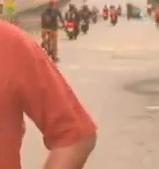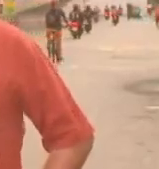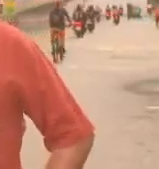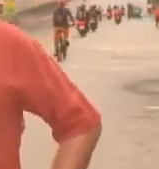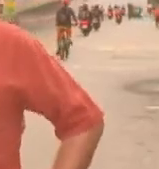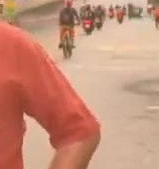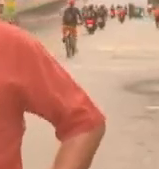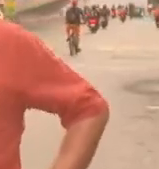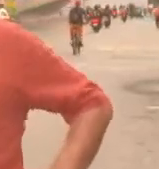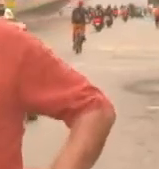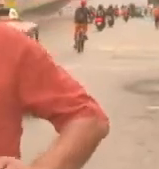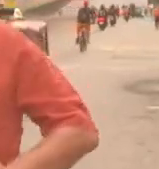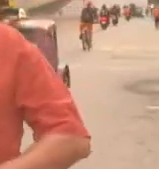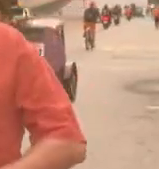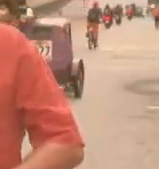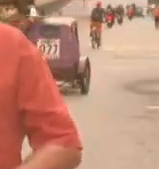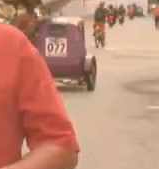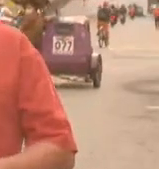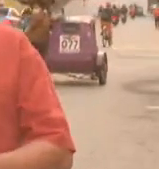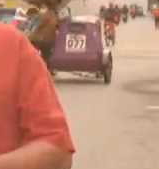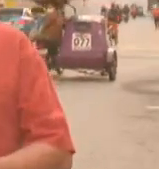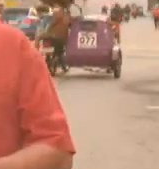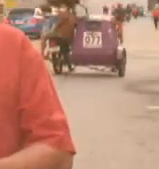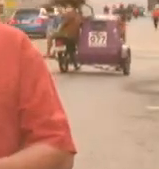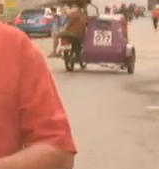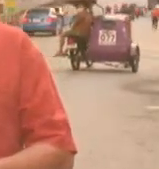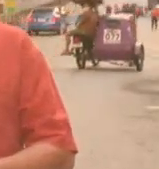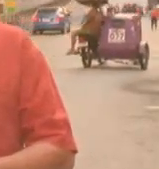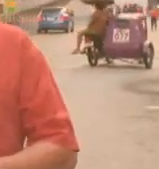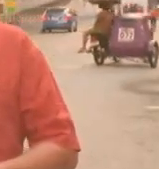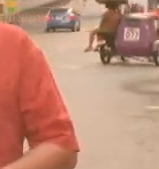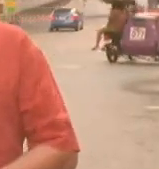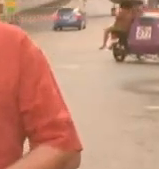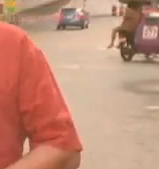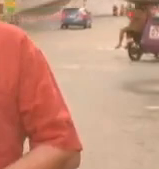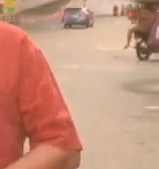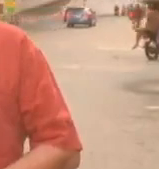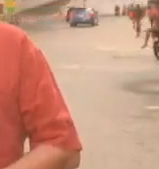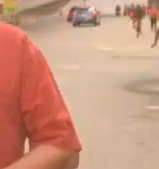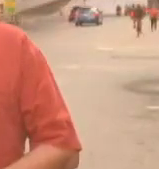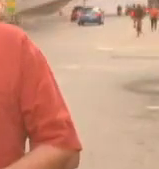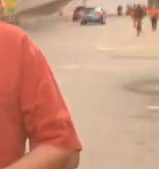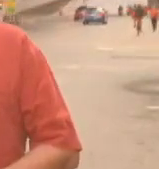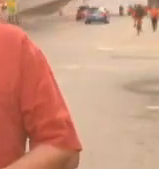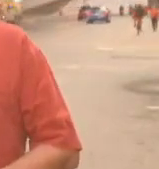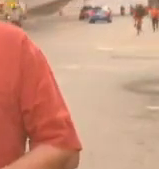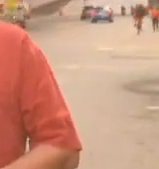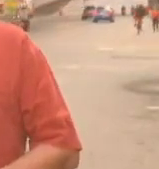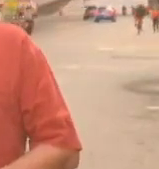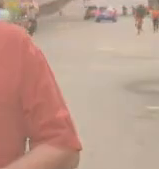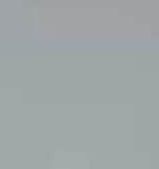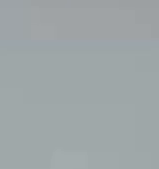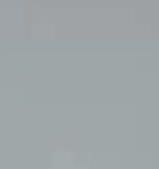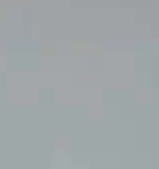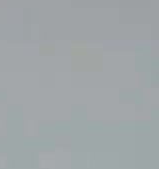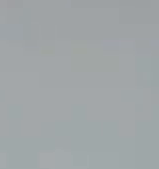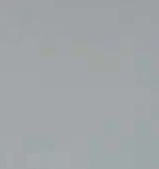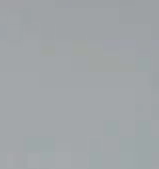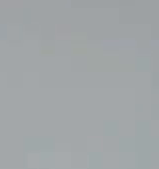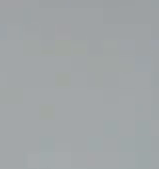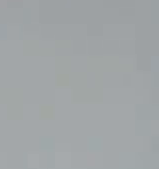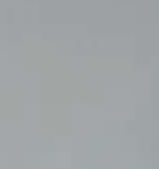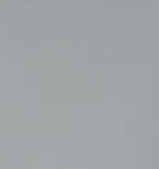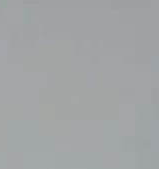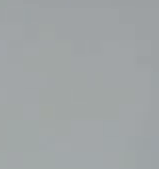Positibo nga sa COVID-19 si PNP Chief Police General Leonardo Carlos. Isang pahayag, sinabi